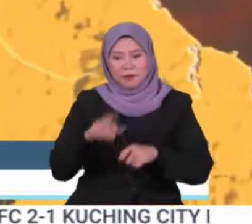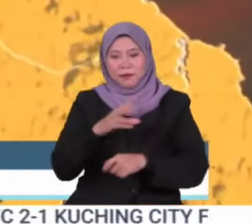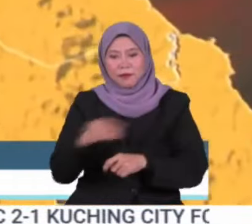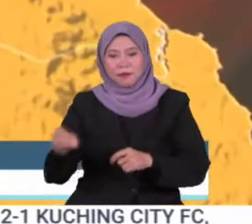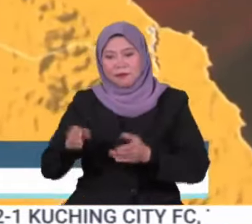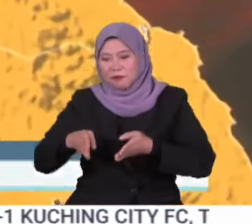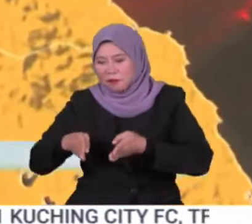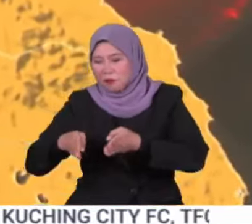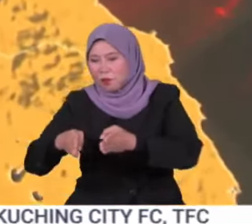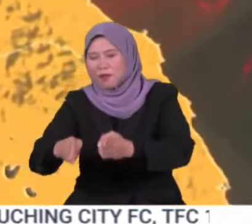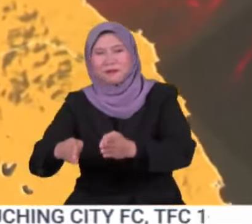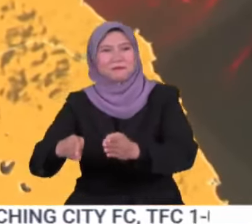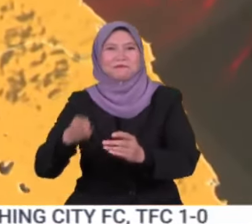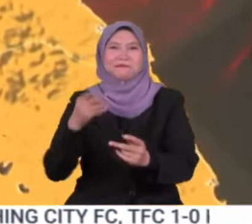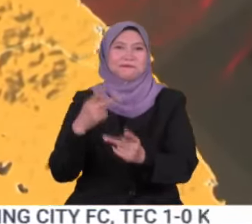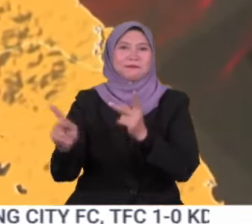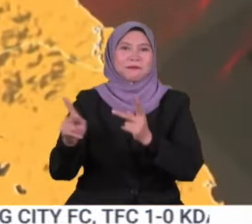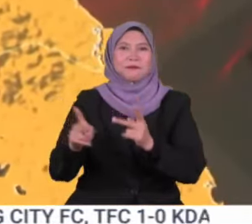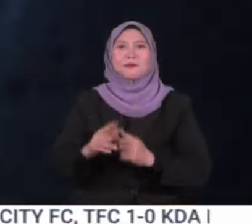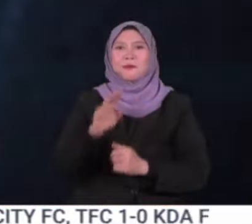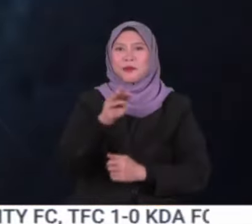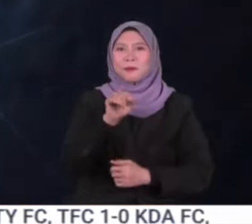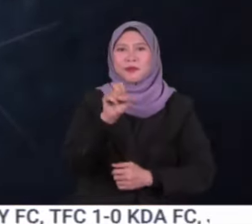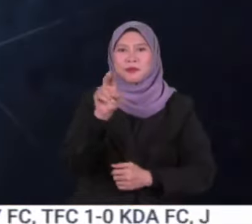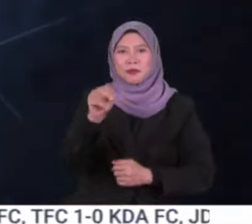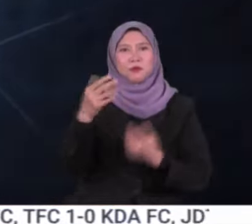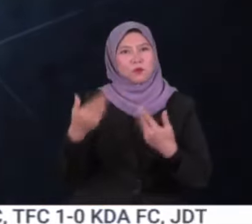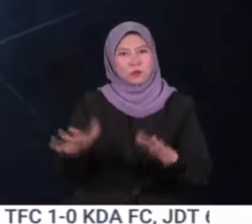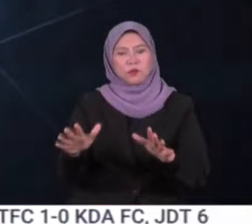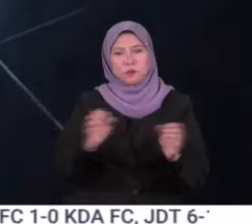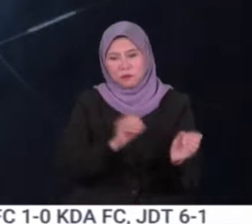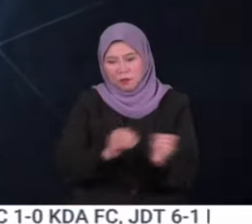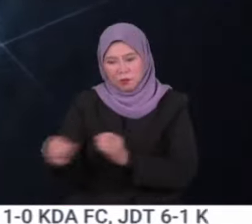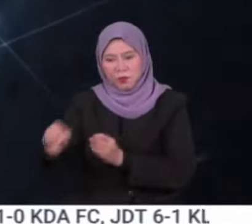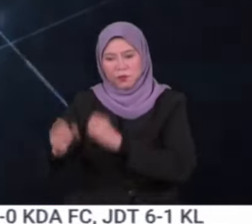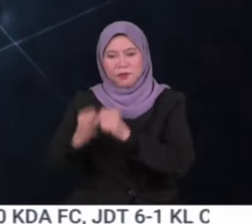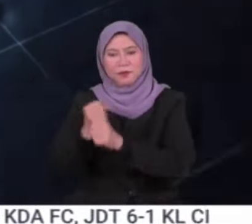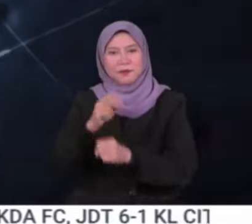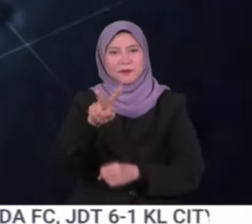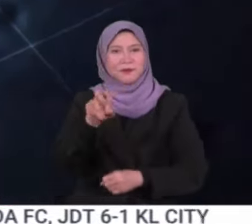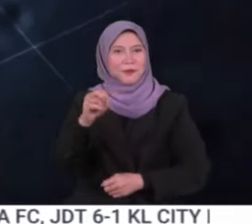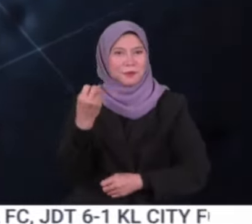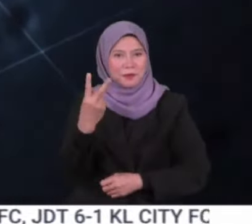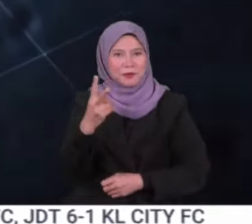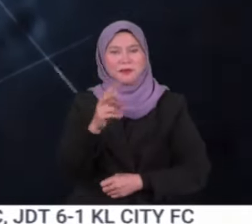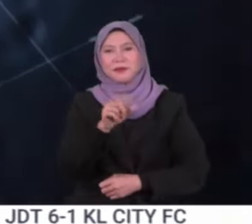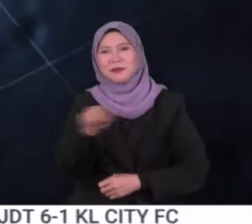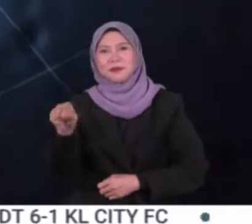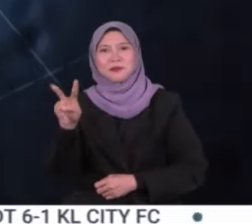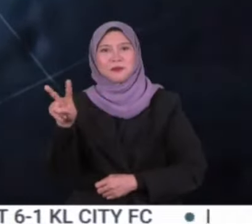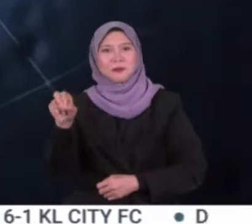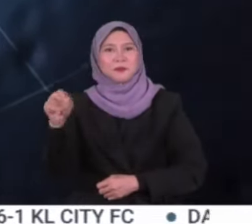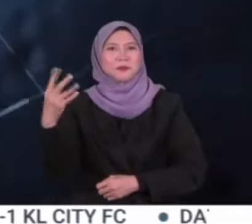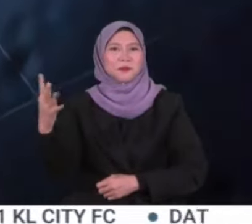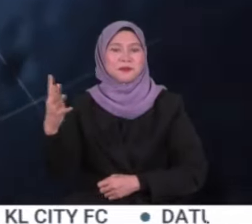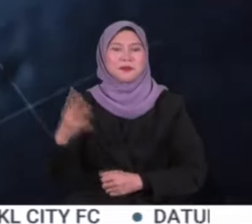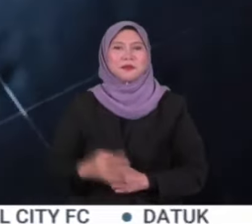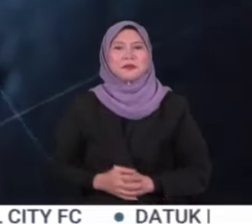dan faktor laluan yang kurang selesai MSN sebelum ini pernah menjadi penghancur pada tahun 2012 sehingga 2014